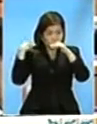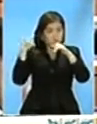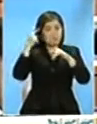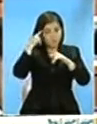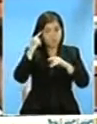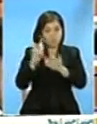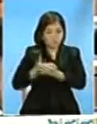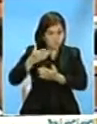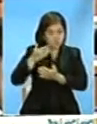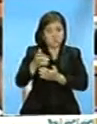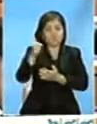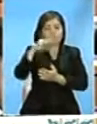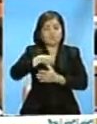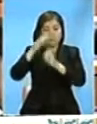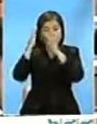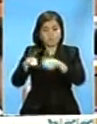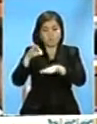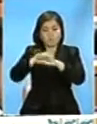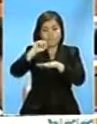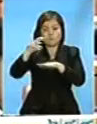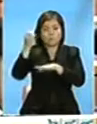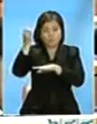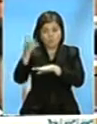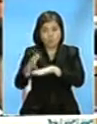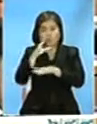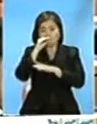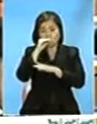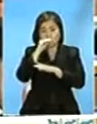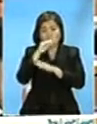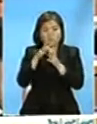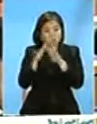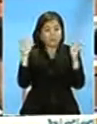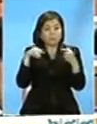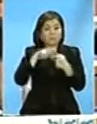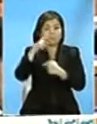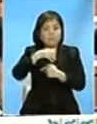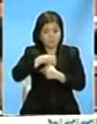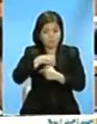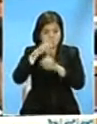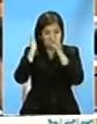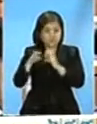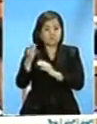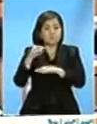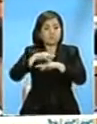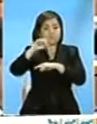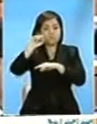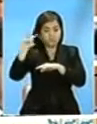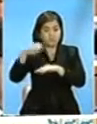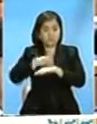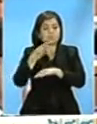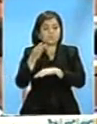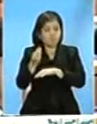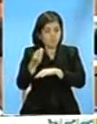1% เหตุที่ผมอยากให้ปริมาณมากที่จริงถ้าพูดให้เวอร์ไปหน่อยท่านประธานครับผมอยากได้สวเท่าไหร่ครับพูดได้เวอร์นะครับแล้วเป็นจริ